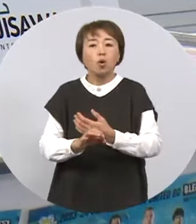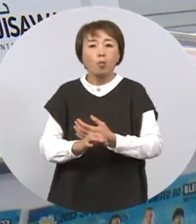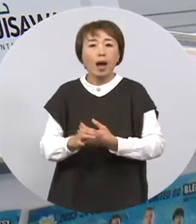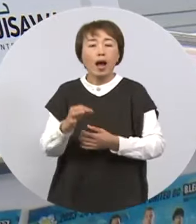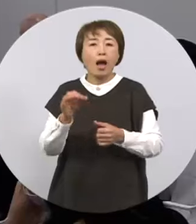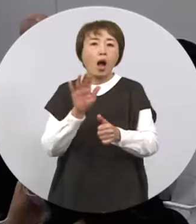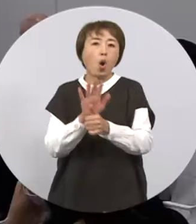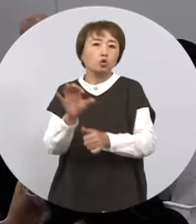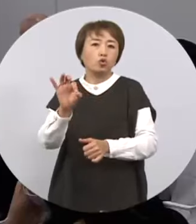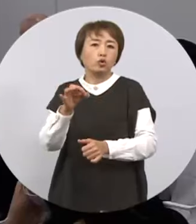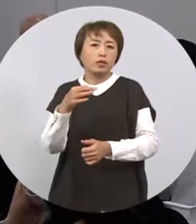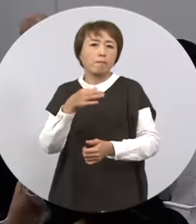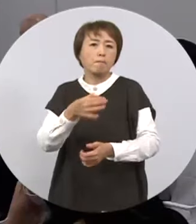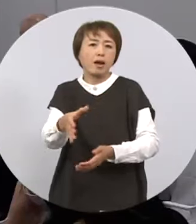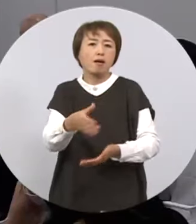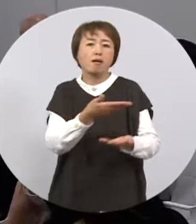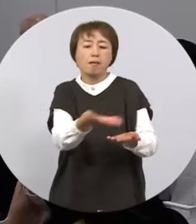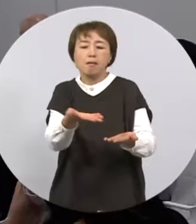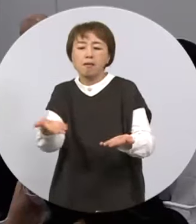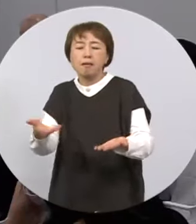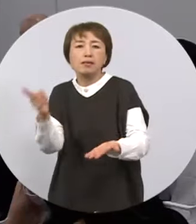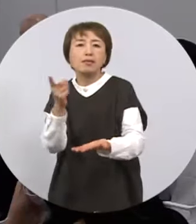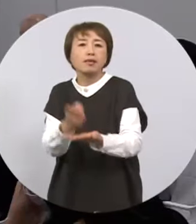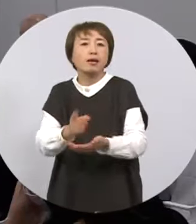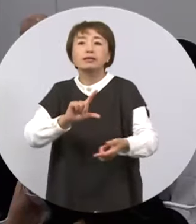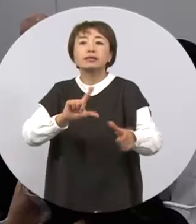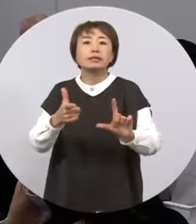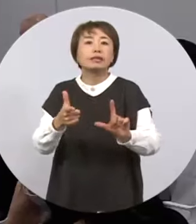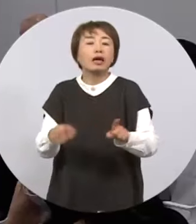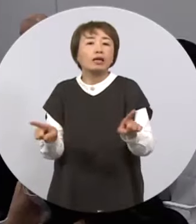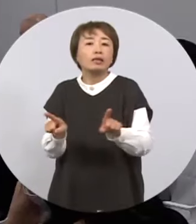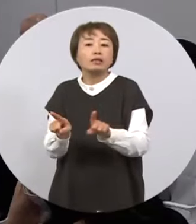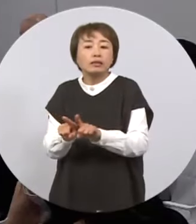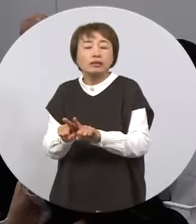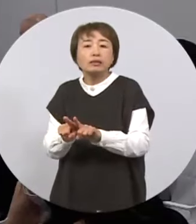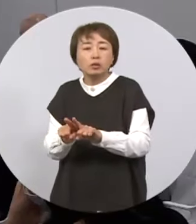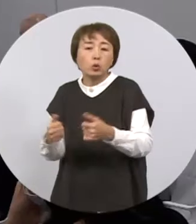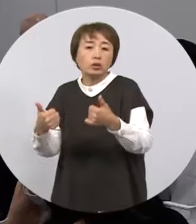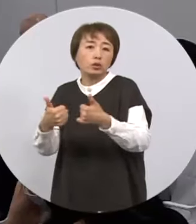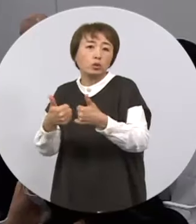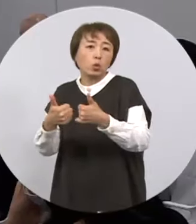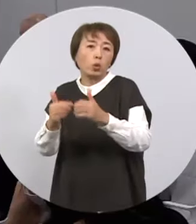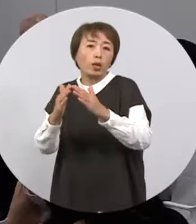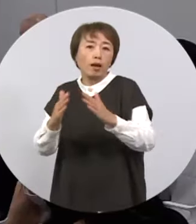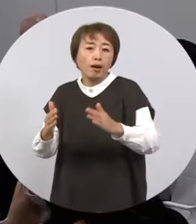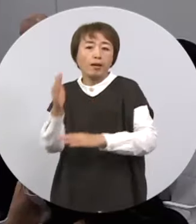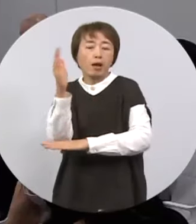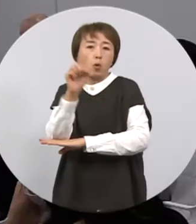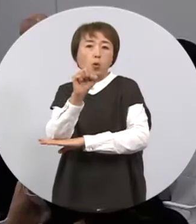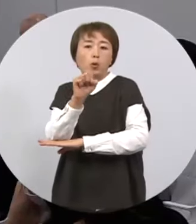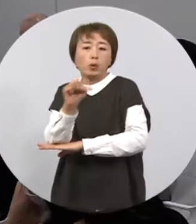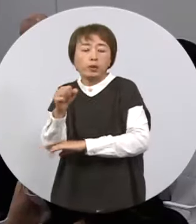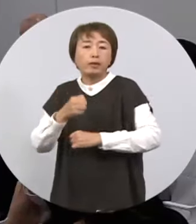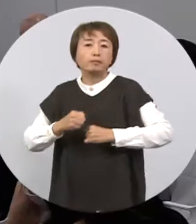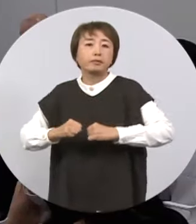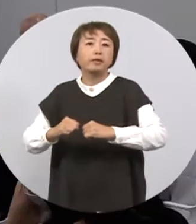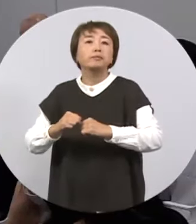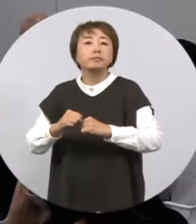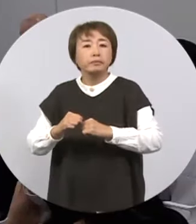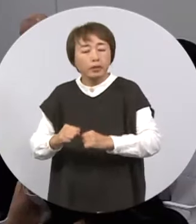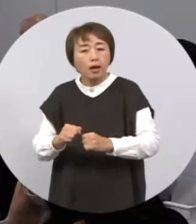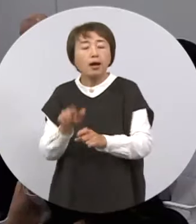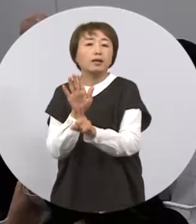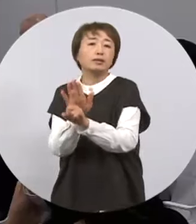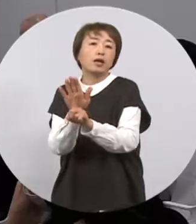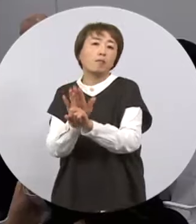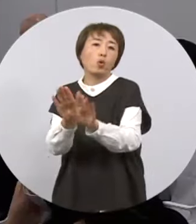くって、はい、伴走支援として団体に対して相談会や講座を実施したりですとか、そういったサポートを受